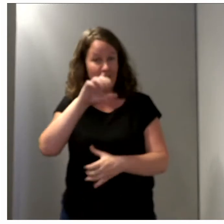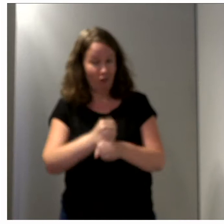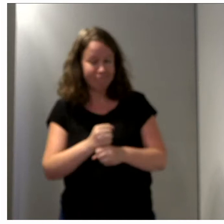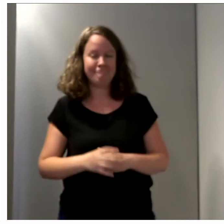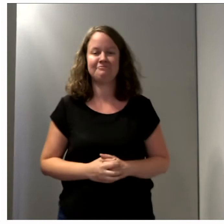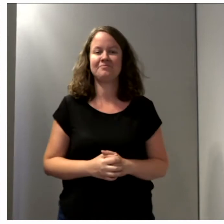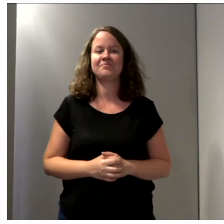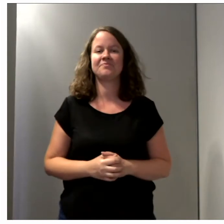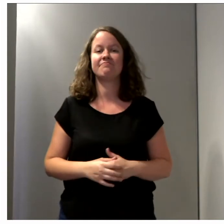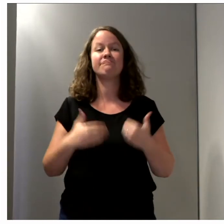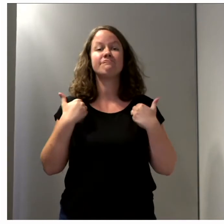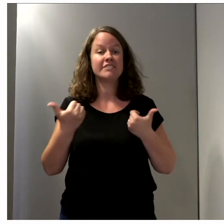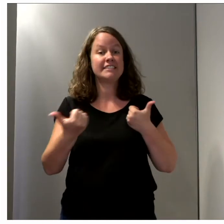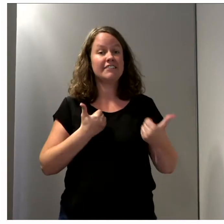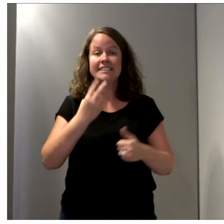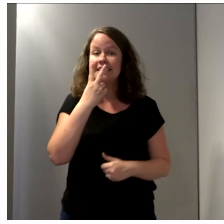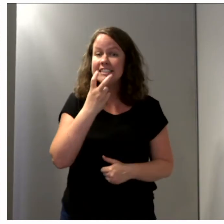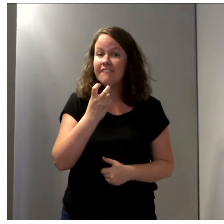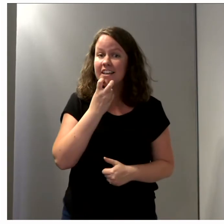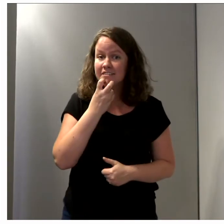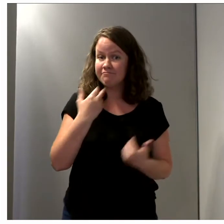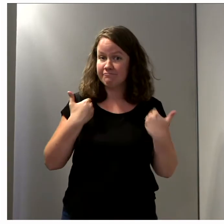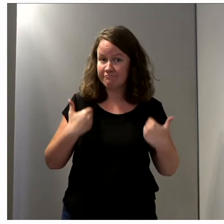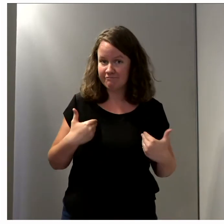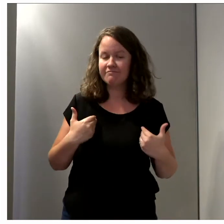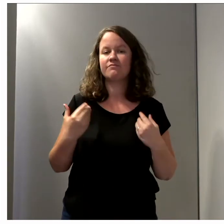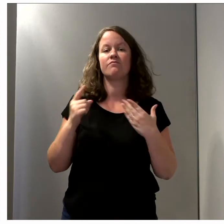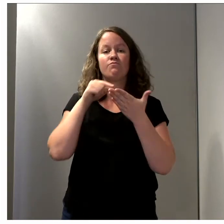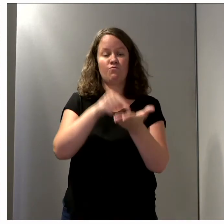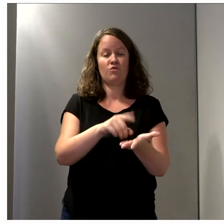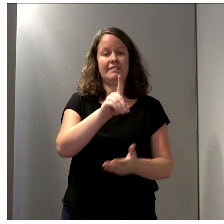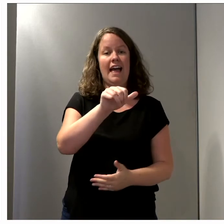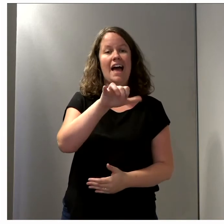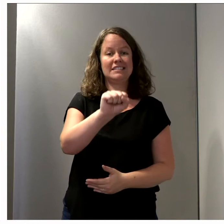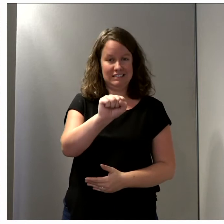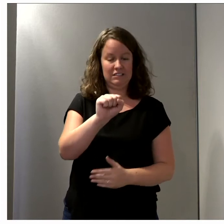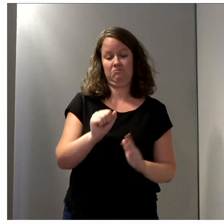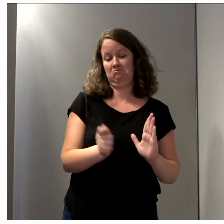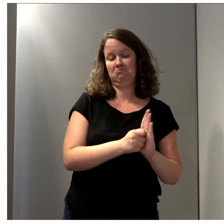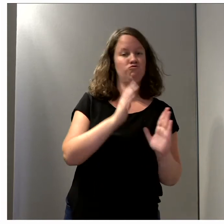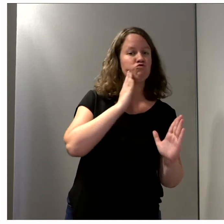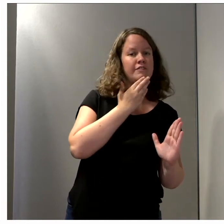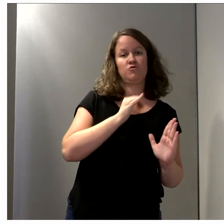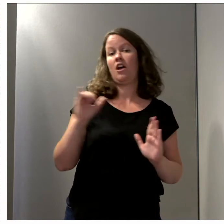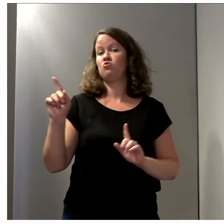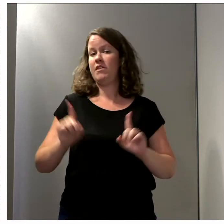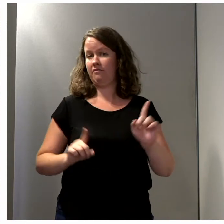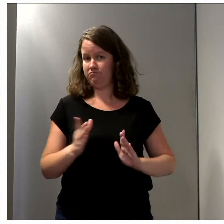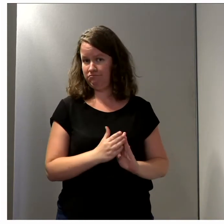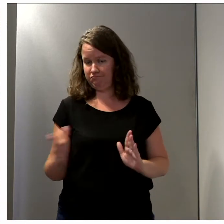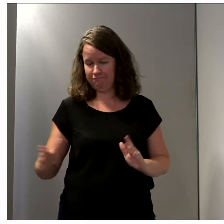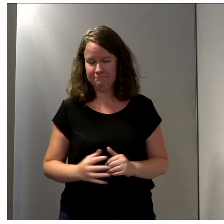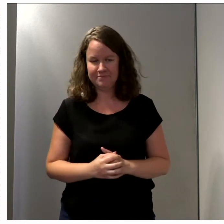en service civique au DAIS de janvier à juillet.